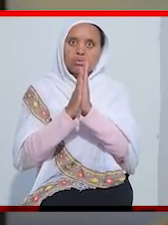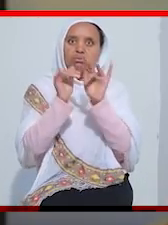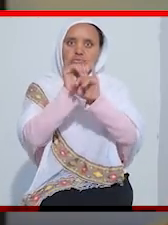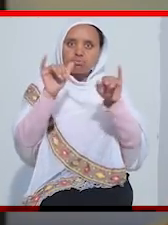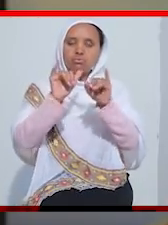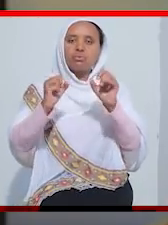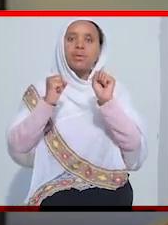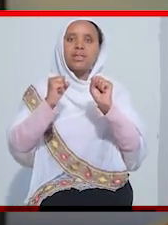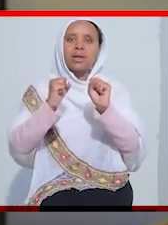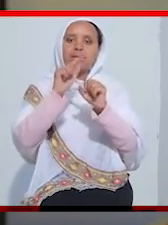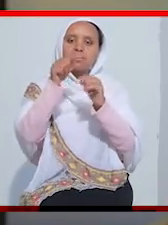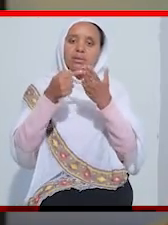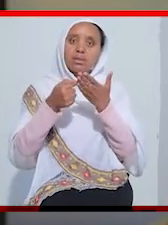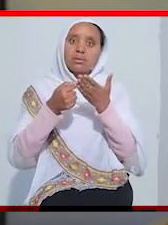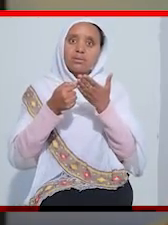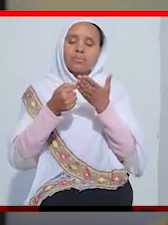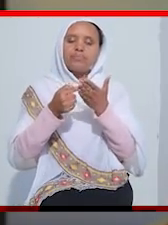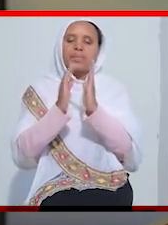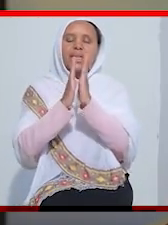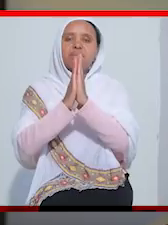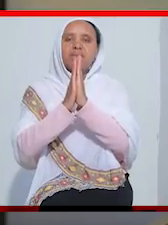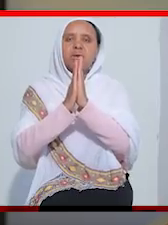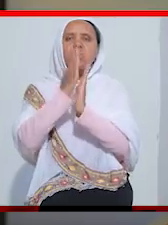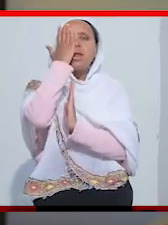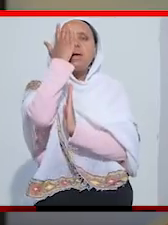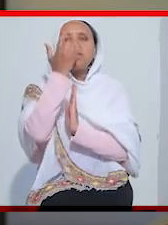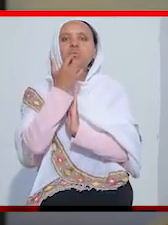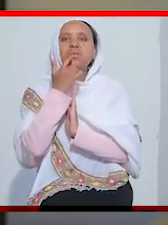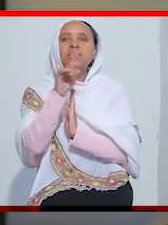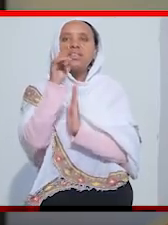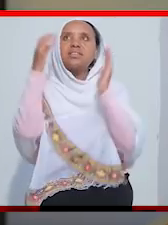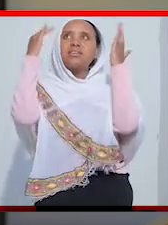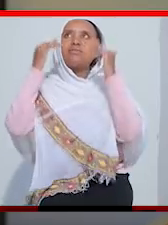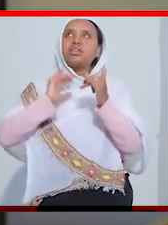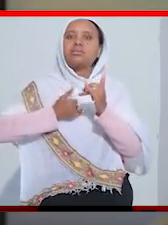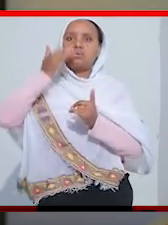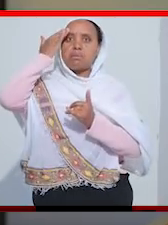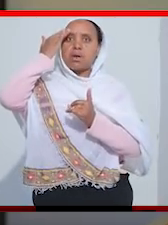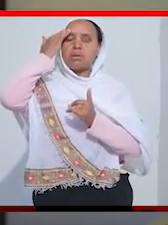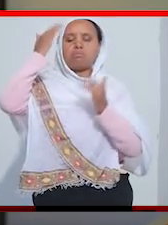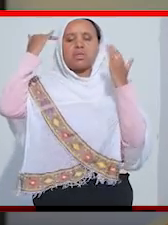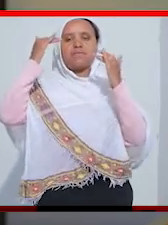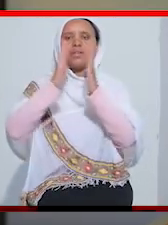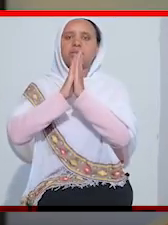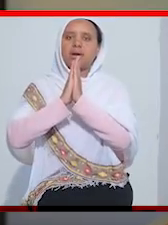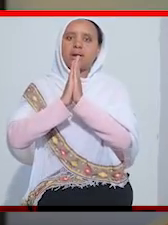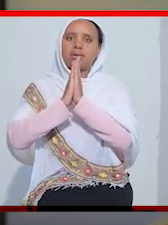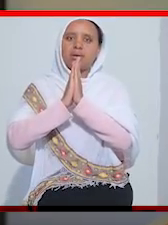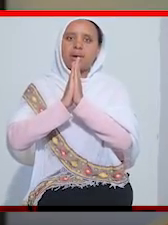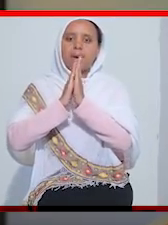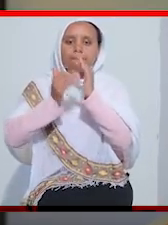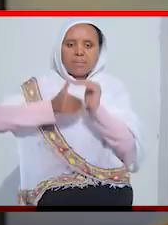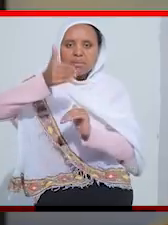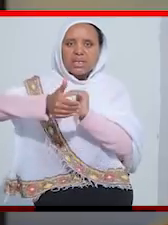በጸሎት እንዲሁ እንበረታለን። ስለዚህ የምንጸልየው ለምንድን ነው ስንል ተስፋችን ስለምናውቅ በተስፋ